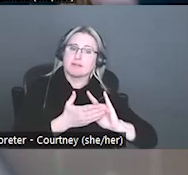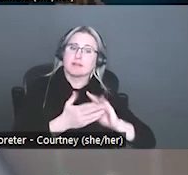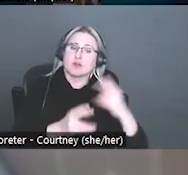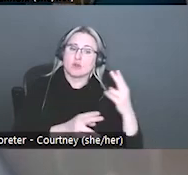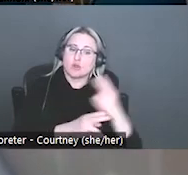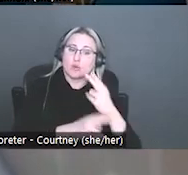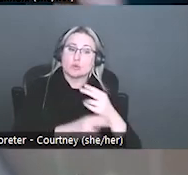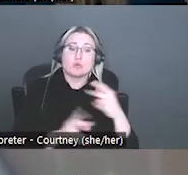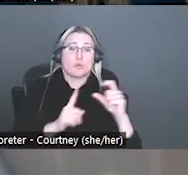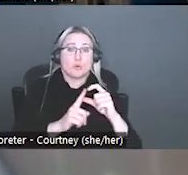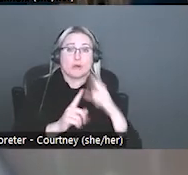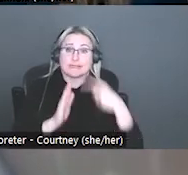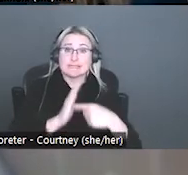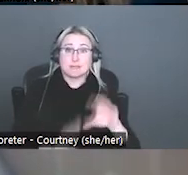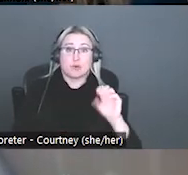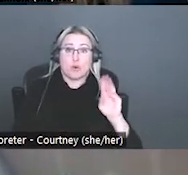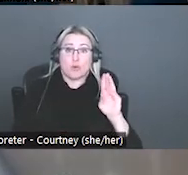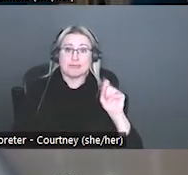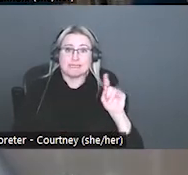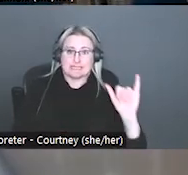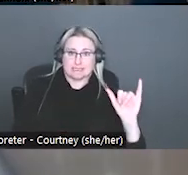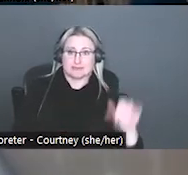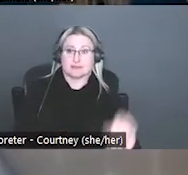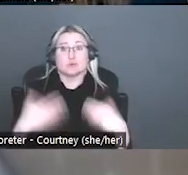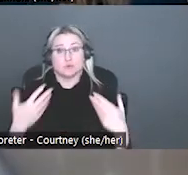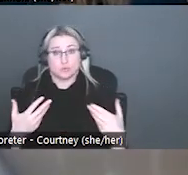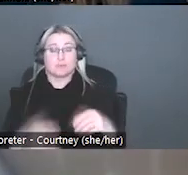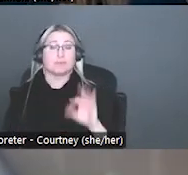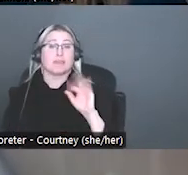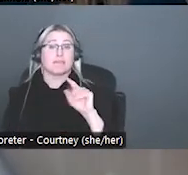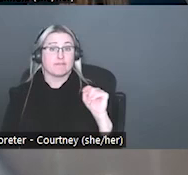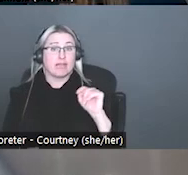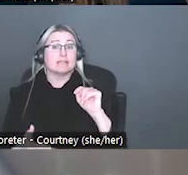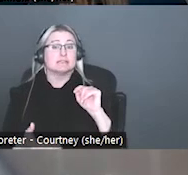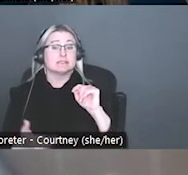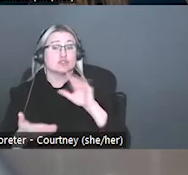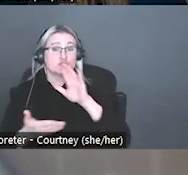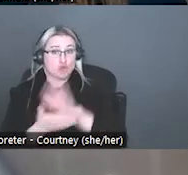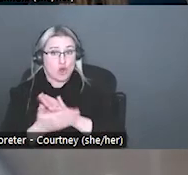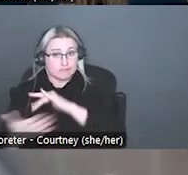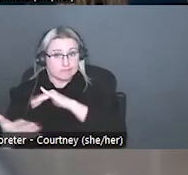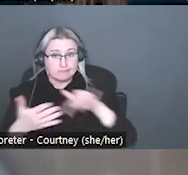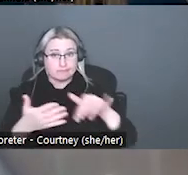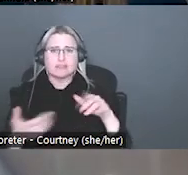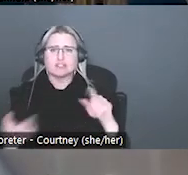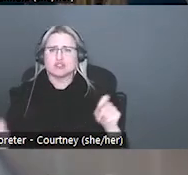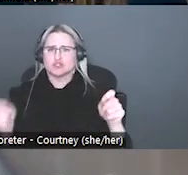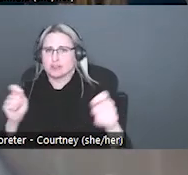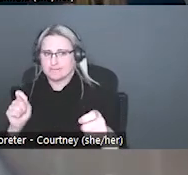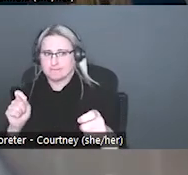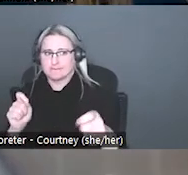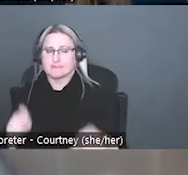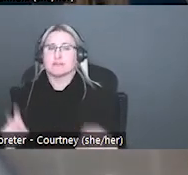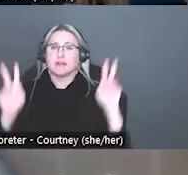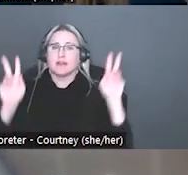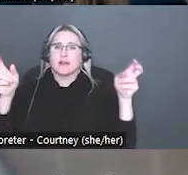Donc, dans tout, tout le langage utilisé. Alors, il y a eu un changement vers